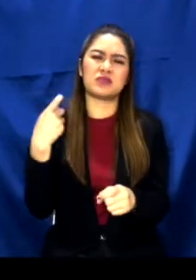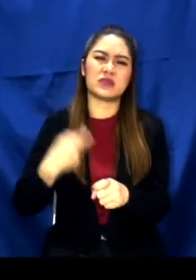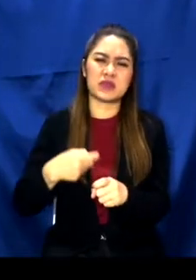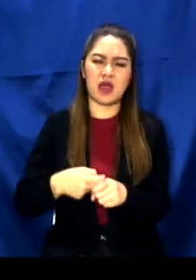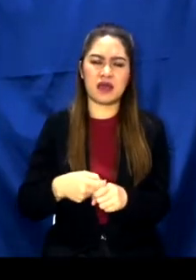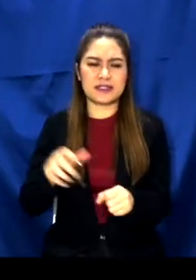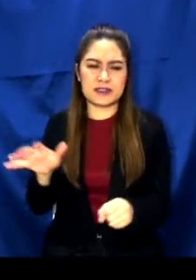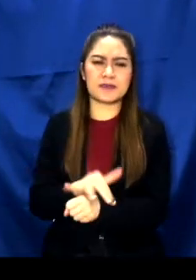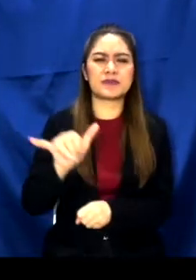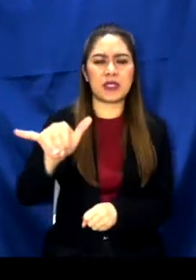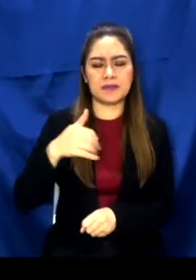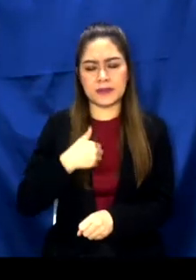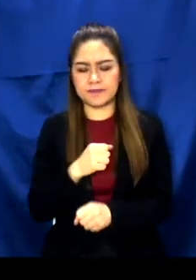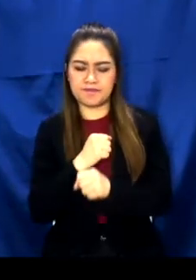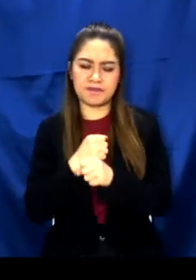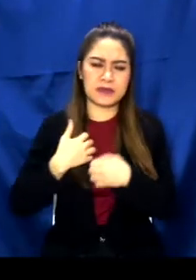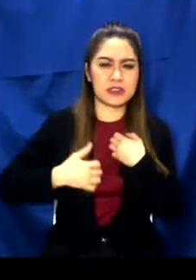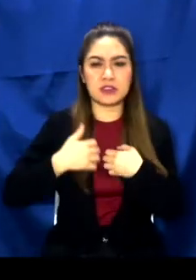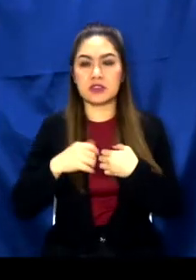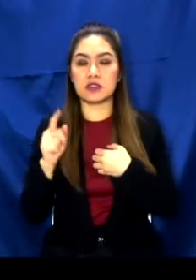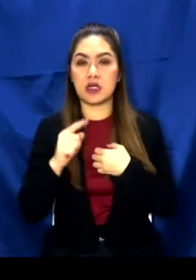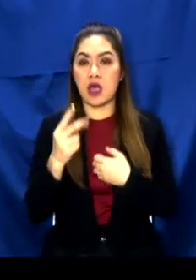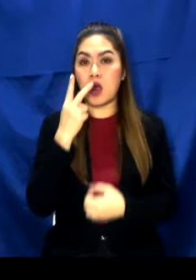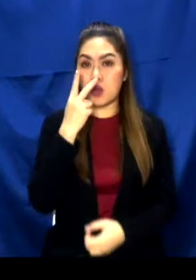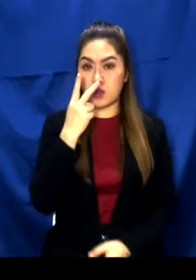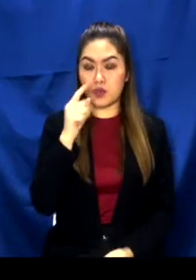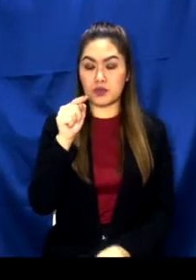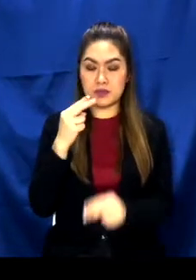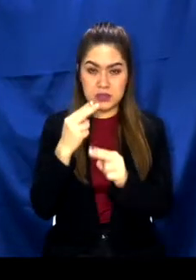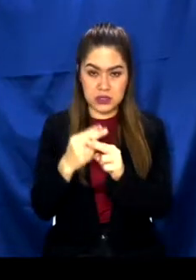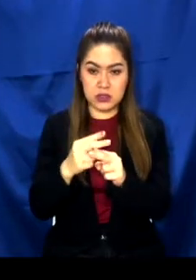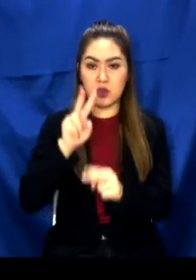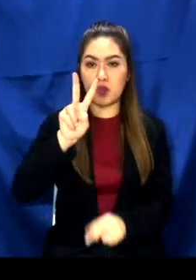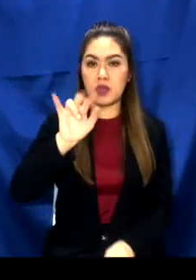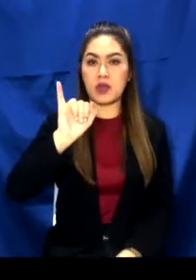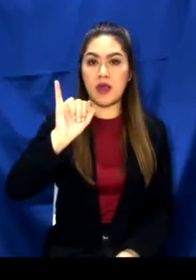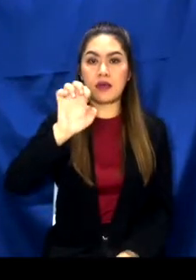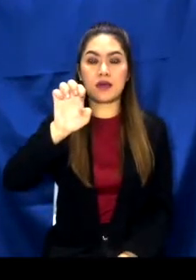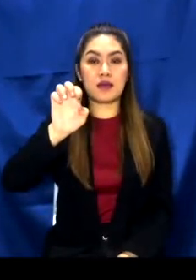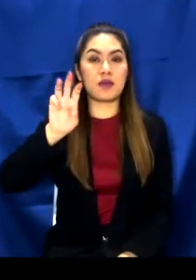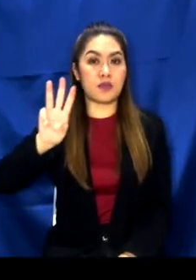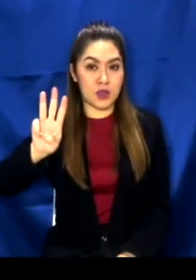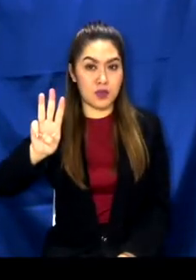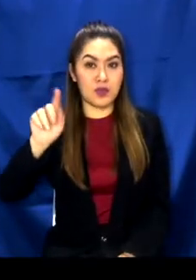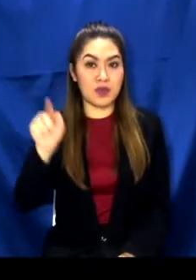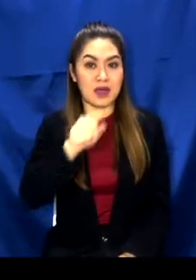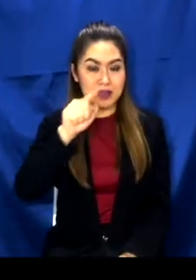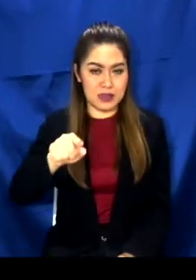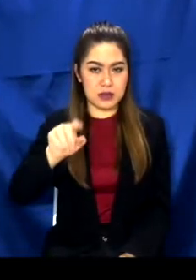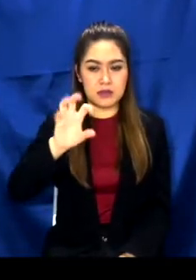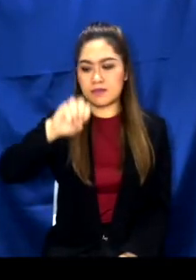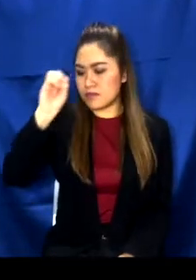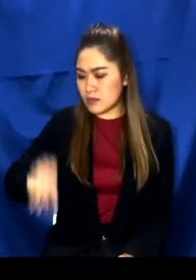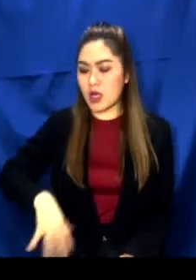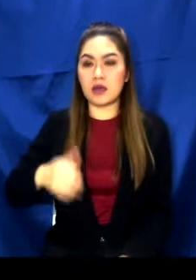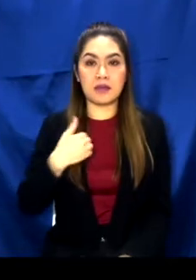เต็มที่อ่ะมันดูแบบว่ามีขอบกั้นเราก็ไปที่วิวค่ะไปที่วิวนะแล้วเราก็ไปเอาออกเห็นไหม